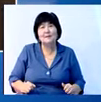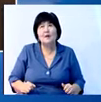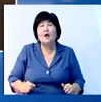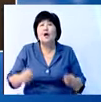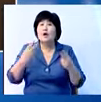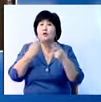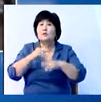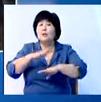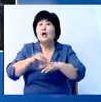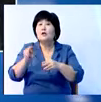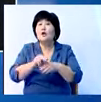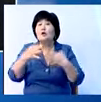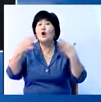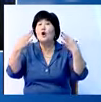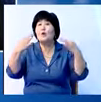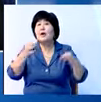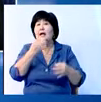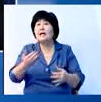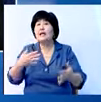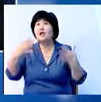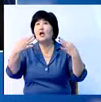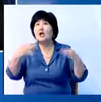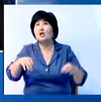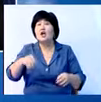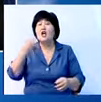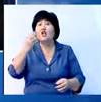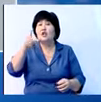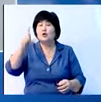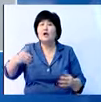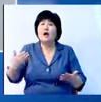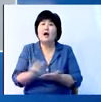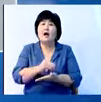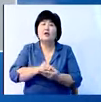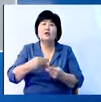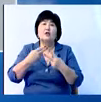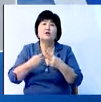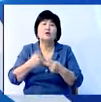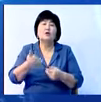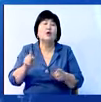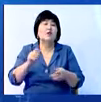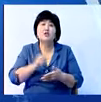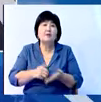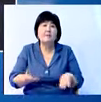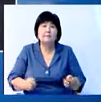Түрмеде тәртібі түзелді деп бостандыққа ерте шығарылған шиелі тұрғынын қайтадан соттауға не себеп болды?